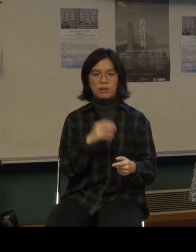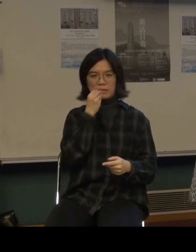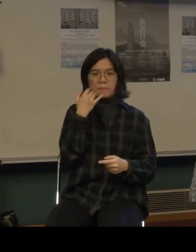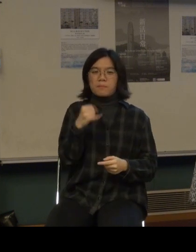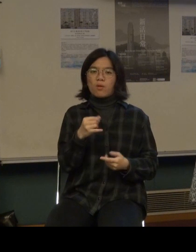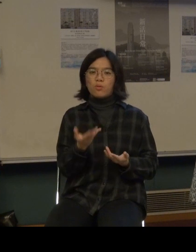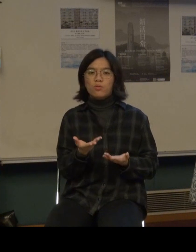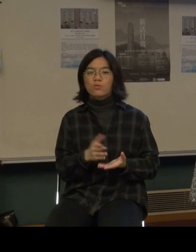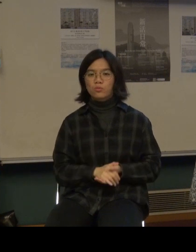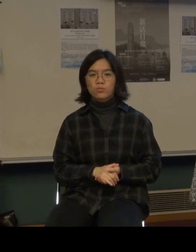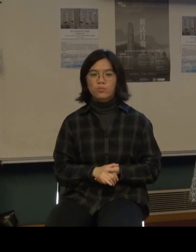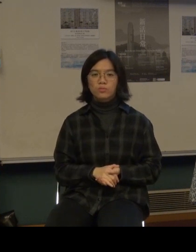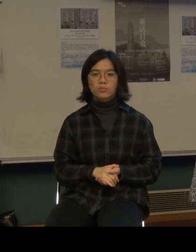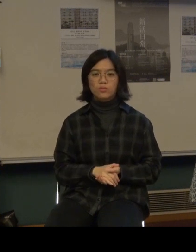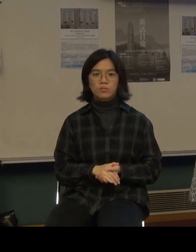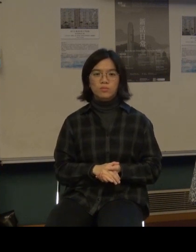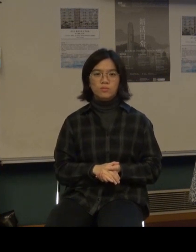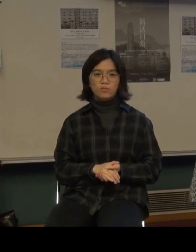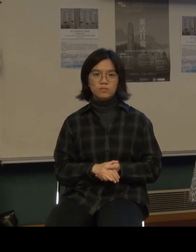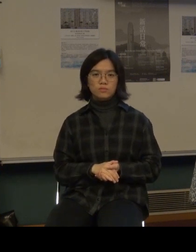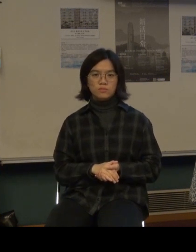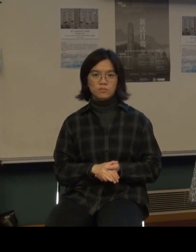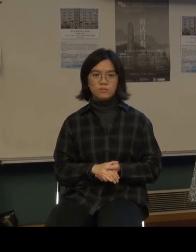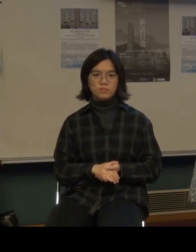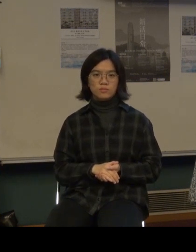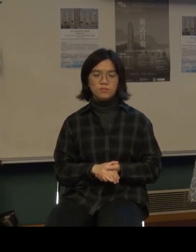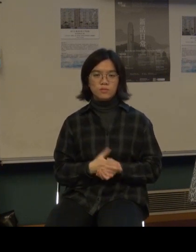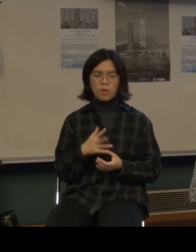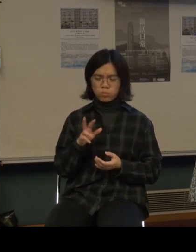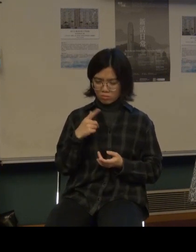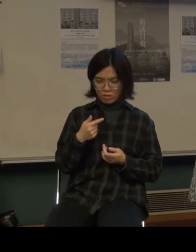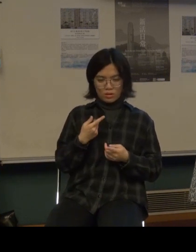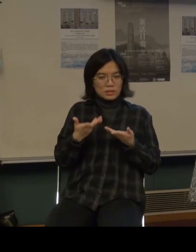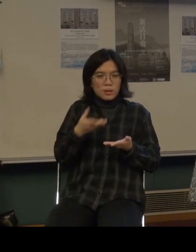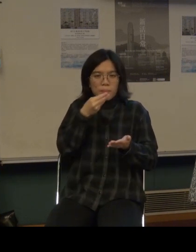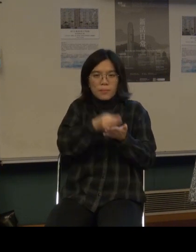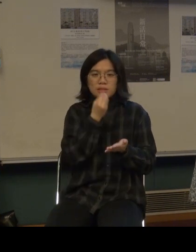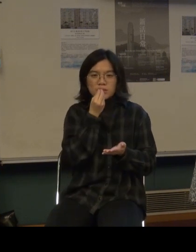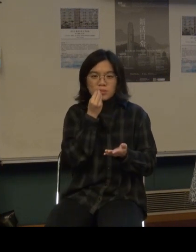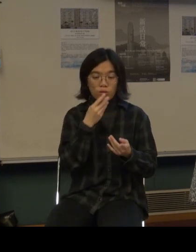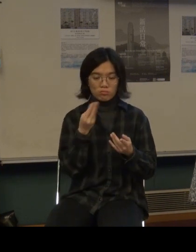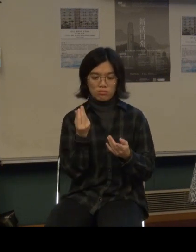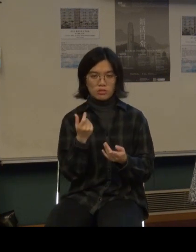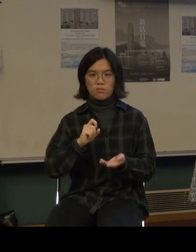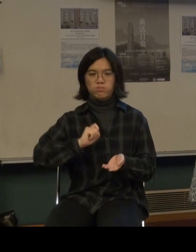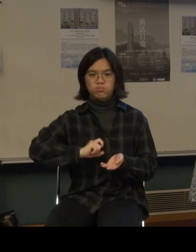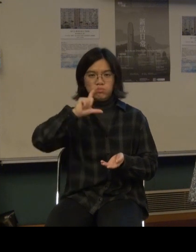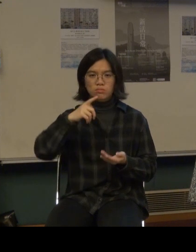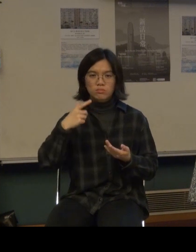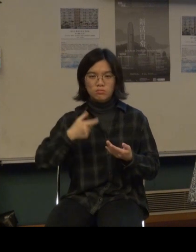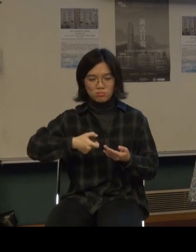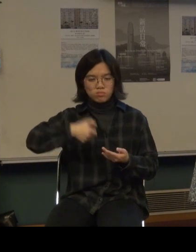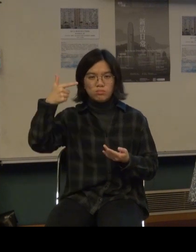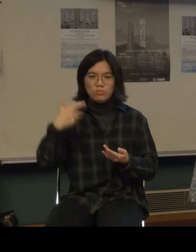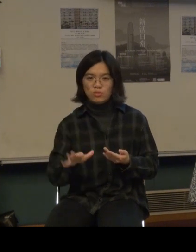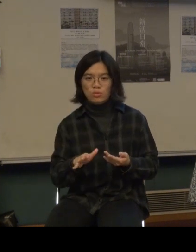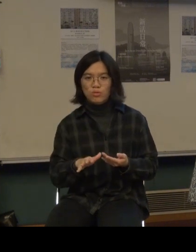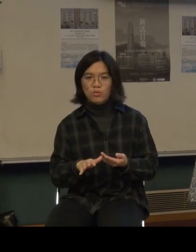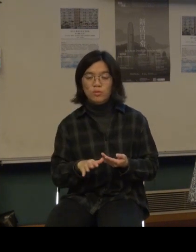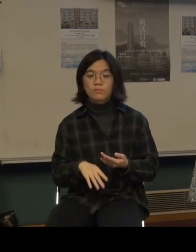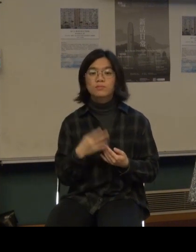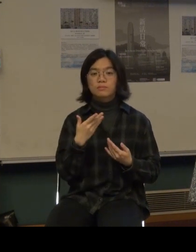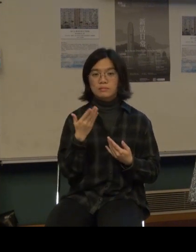見到咧買糧食嘅成本咧，即係越嚟越高啊！咁當時咧，政府嘅